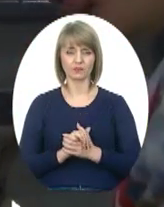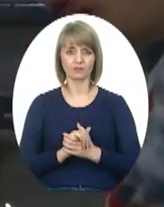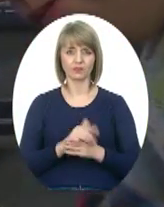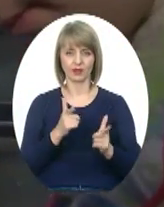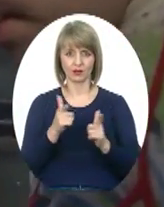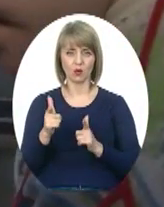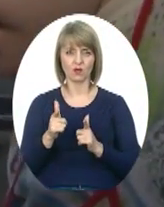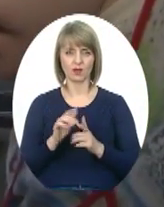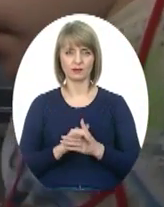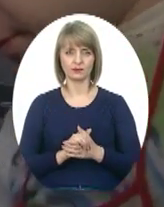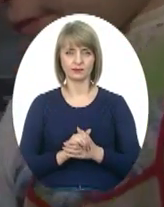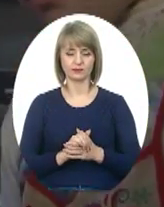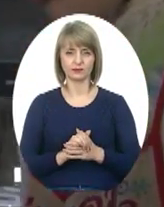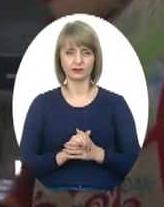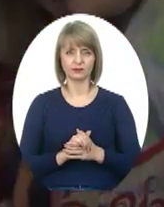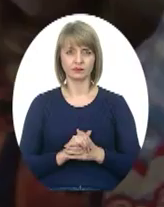Все. Готово?